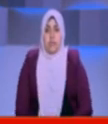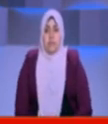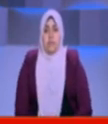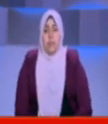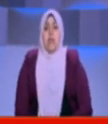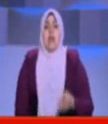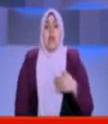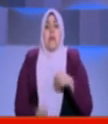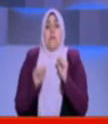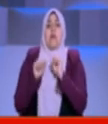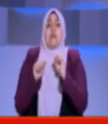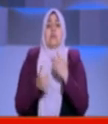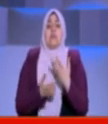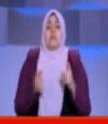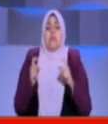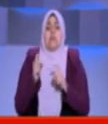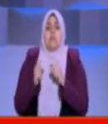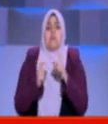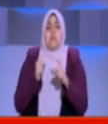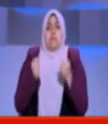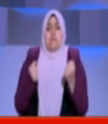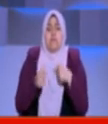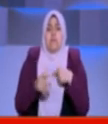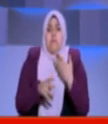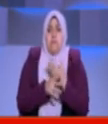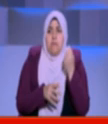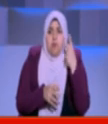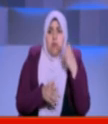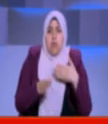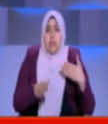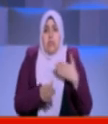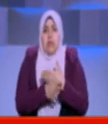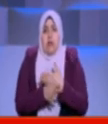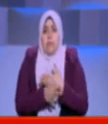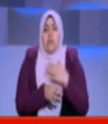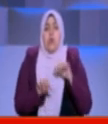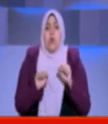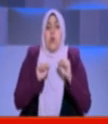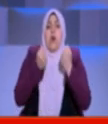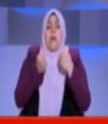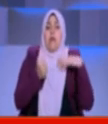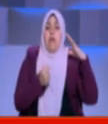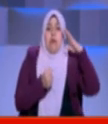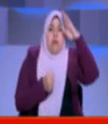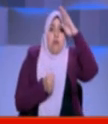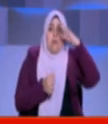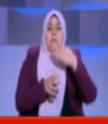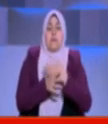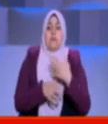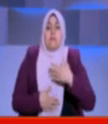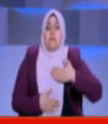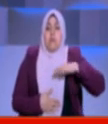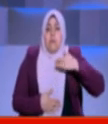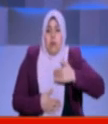المحاصصة، الصراعات والمناكفات مع الإرهاب والتدخلات، ومنعت العراقيين من التمتع بهذا